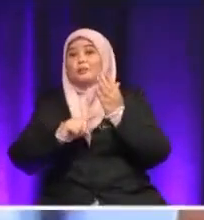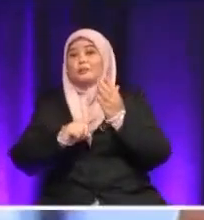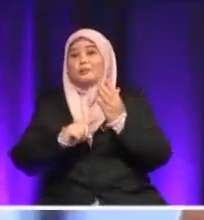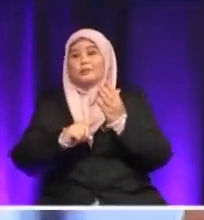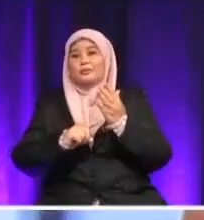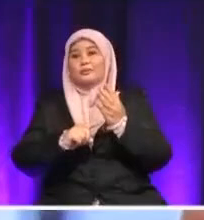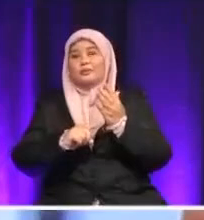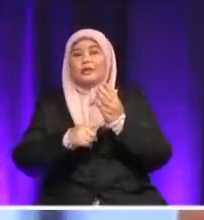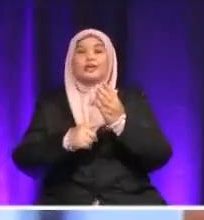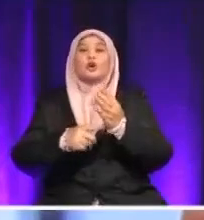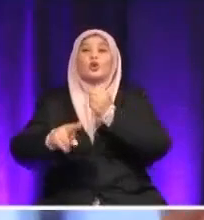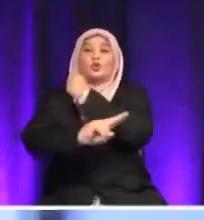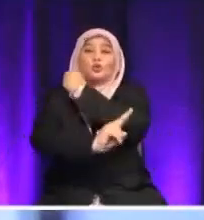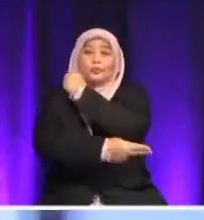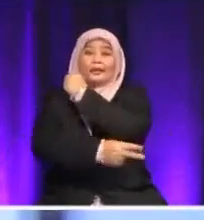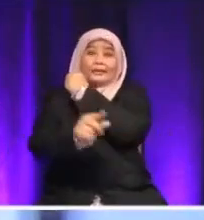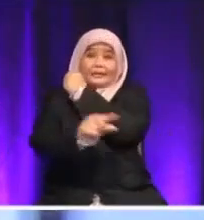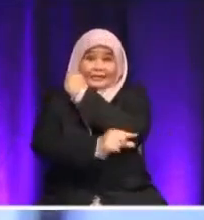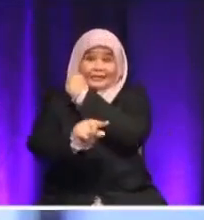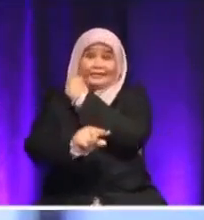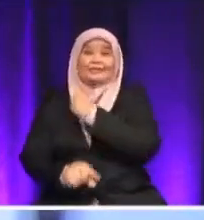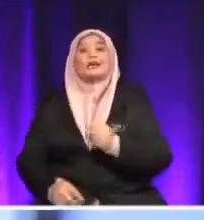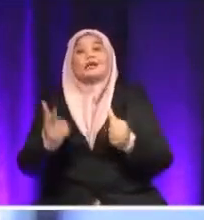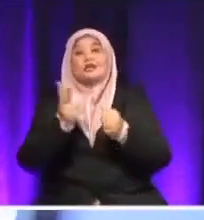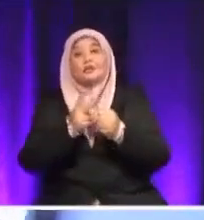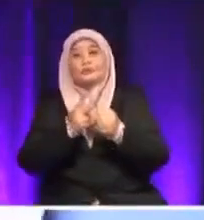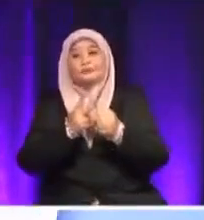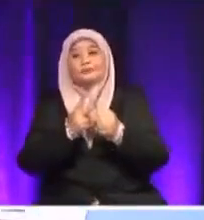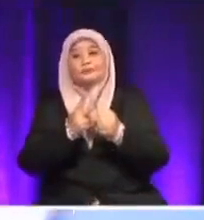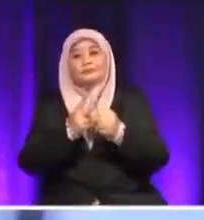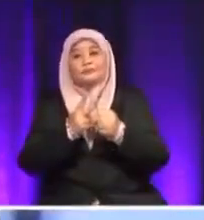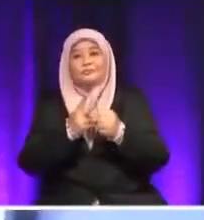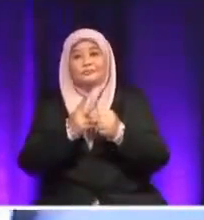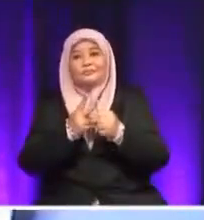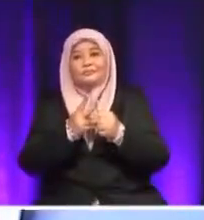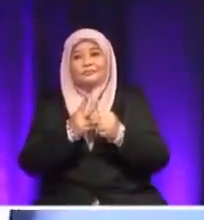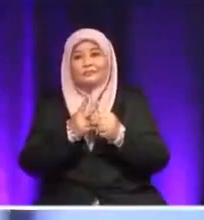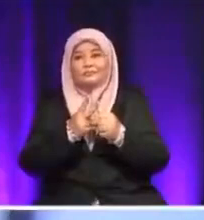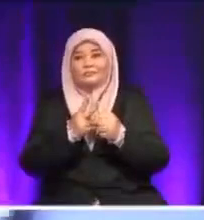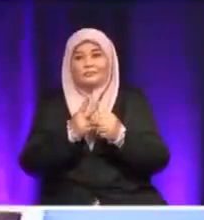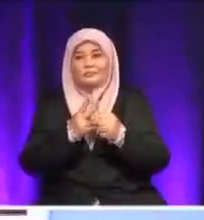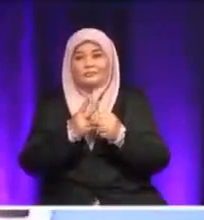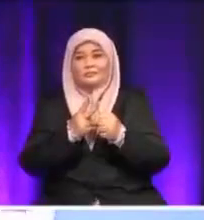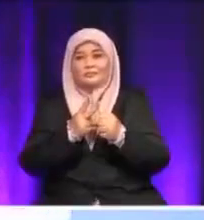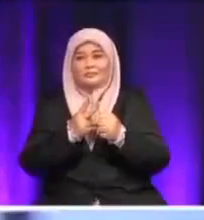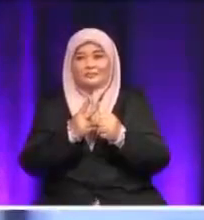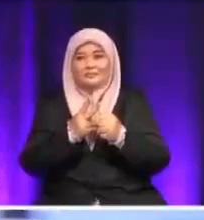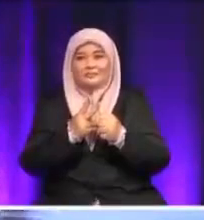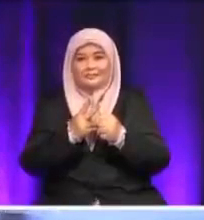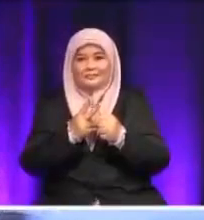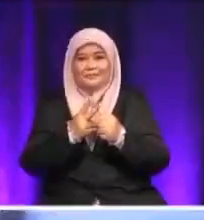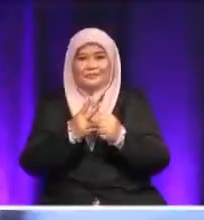hukuman kisas. Okey. Okey. Yang kedua ialah, maafkan saya. Kalau boleh saya